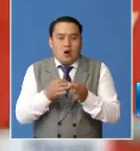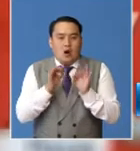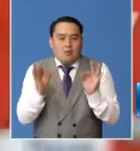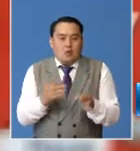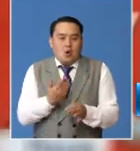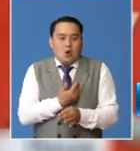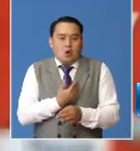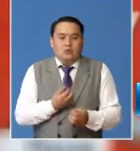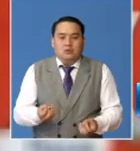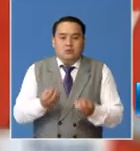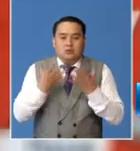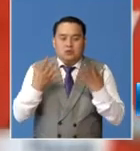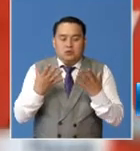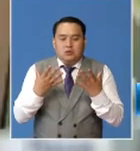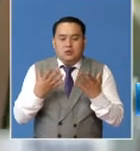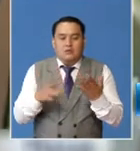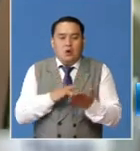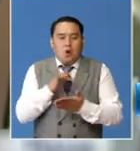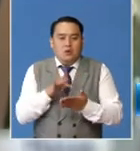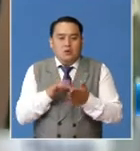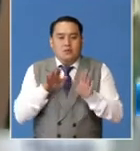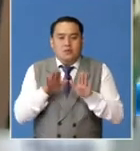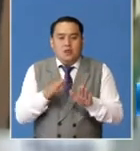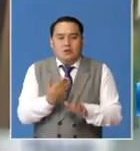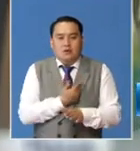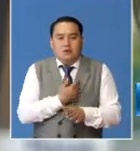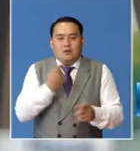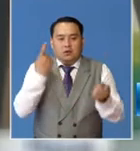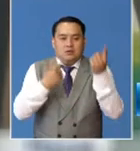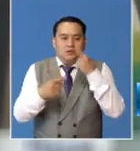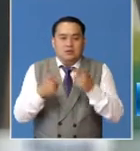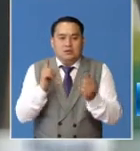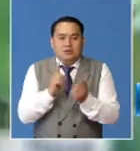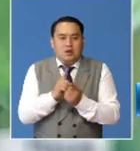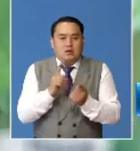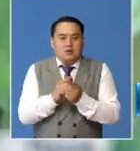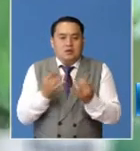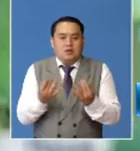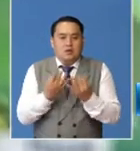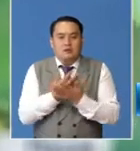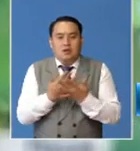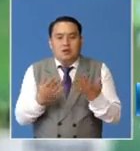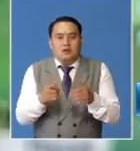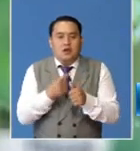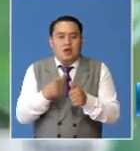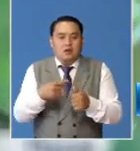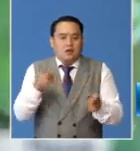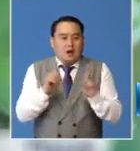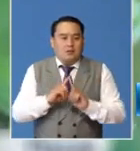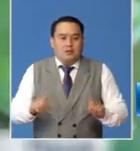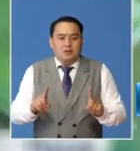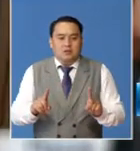хотели добавить ярких красок в облик города. Местные жители такую инициативу встретили неоднозначно. Некоторые назвали идею